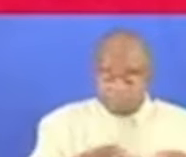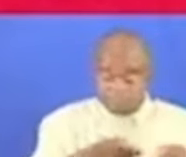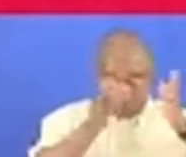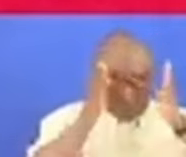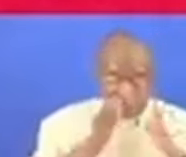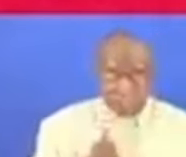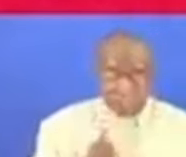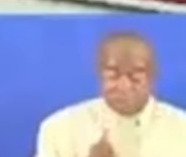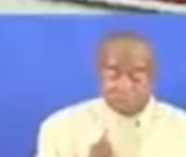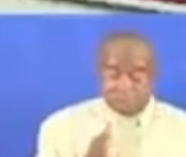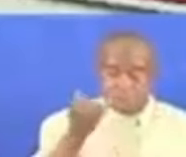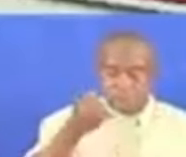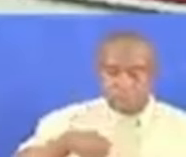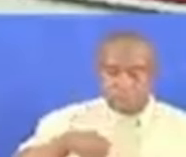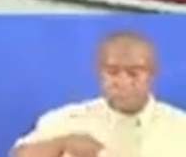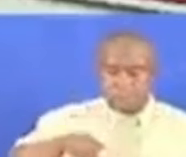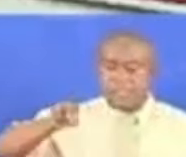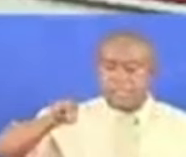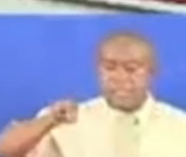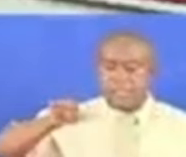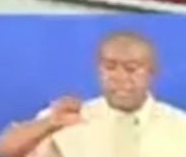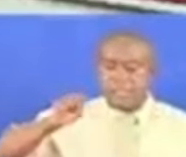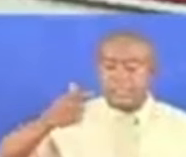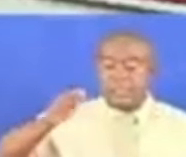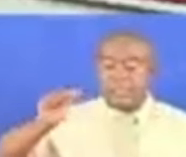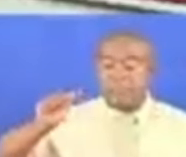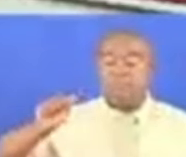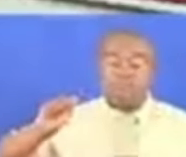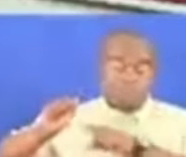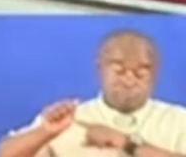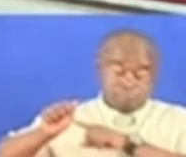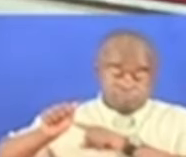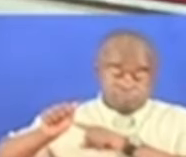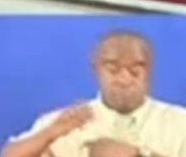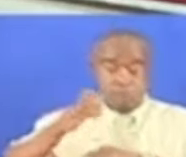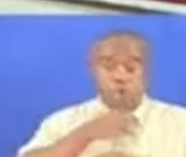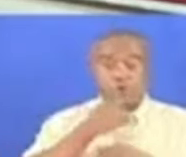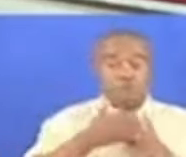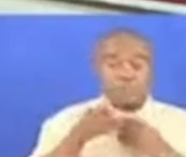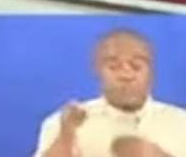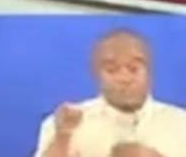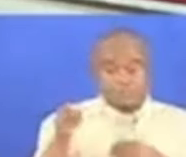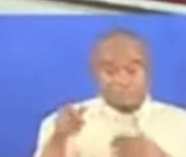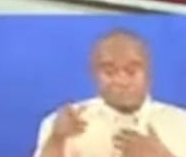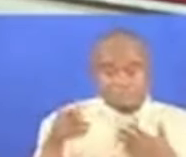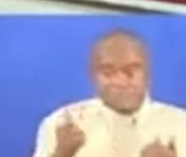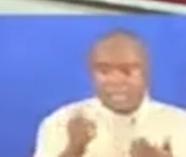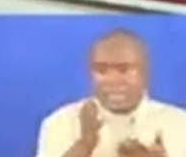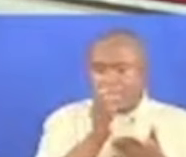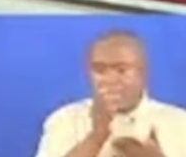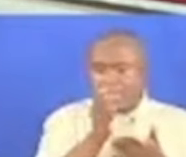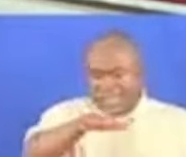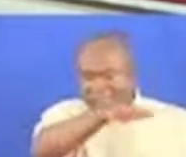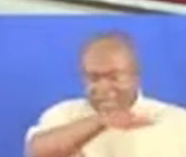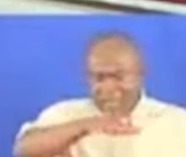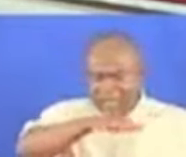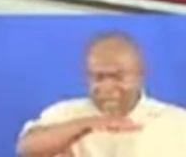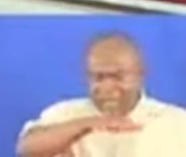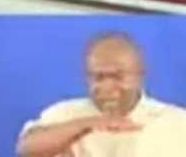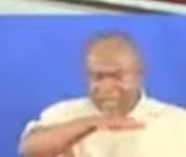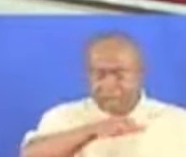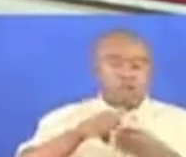mhg wazir wa nchi ofisi Ya wazir mku sera bunge na urati isipoki Ya maeneo amba wajumbe